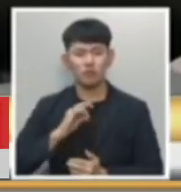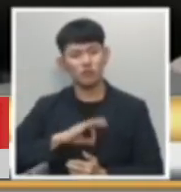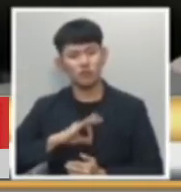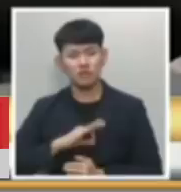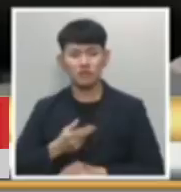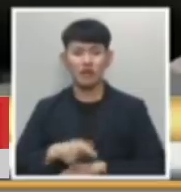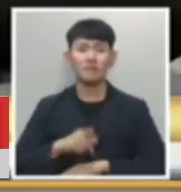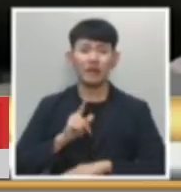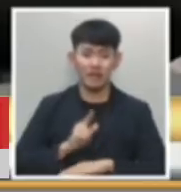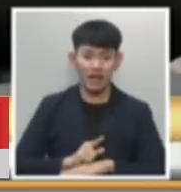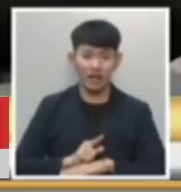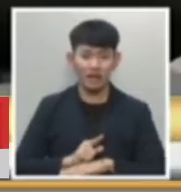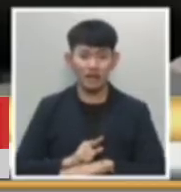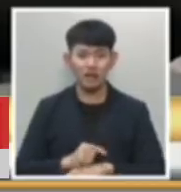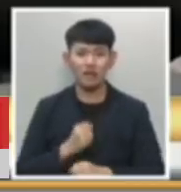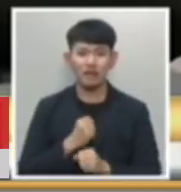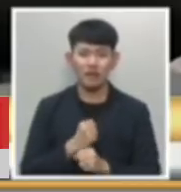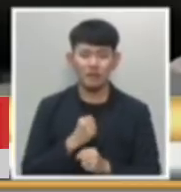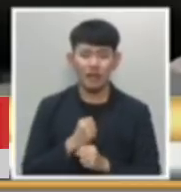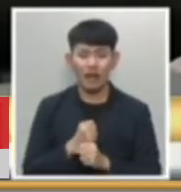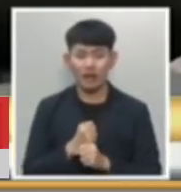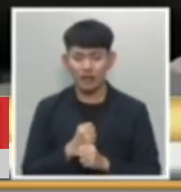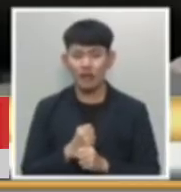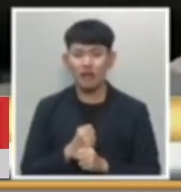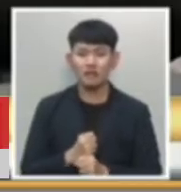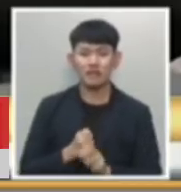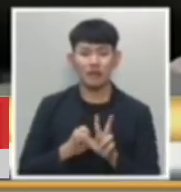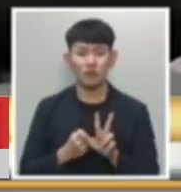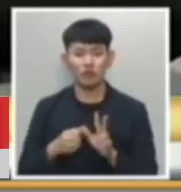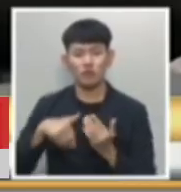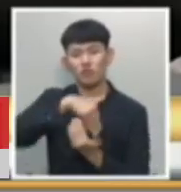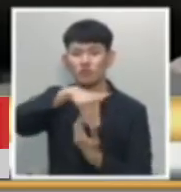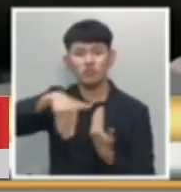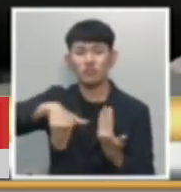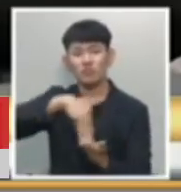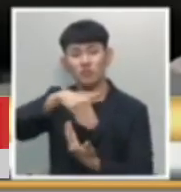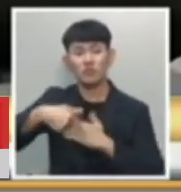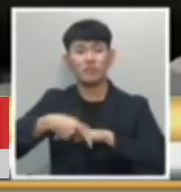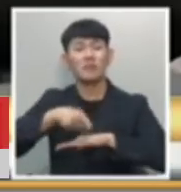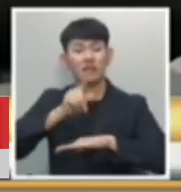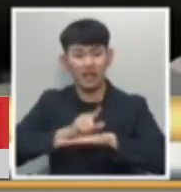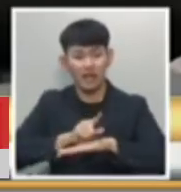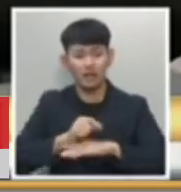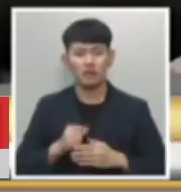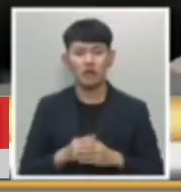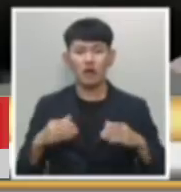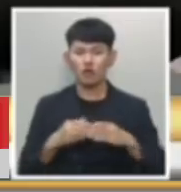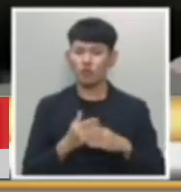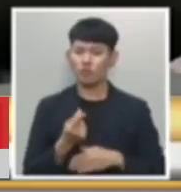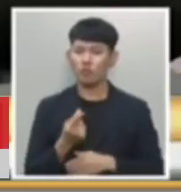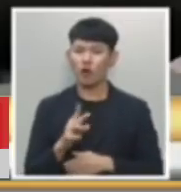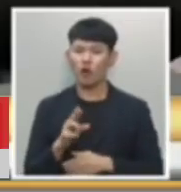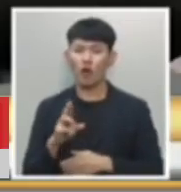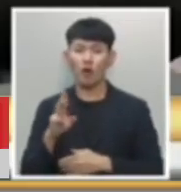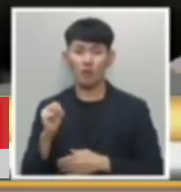เองก็สลับขึ้นมาทำหน้าที่ตลอดคณะรัฐมนตรีก็สลับขึ้นมาเพื่อจ